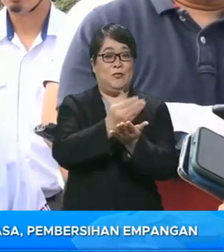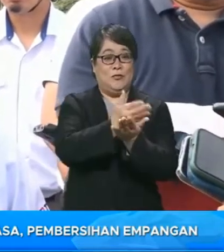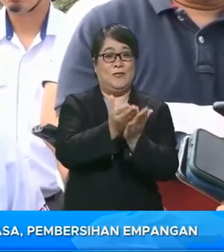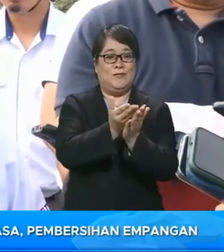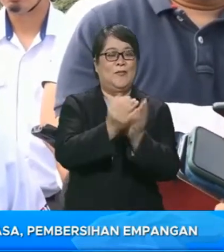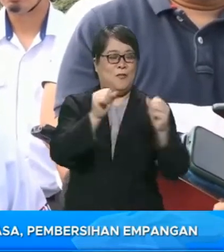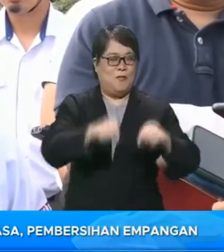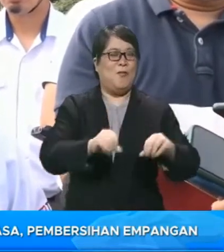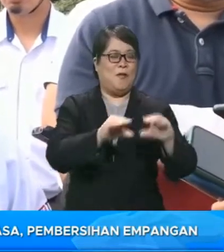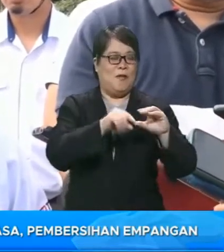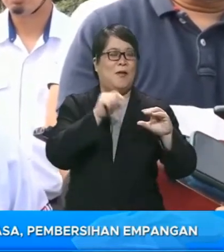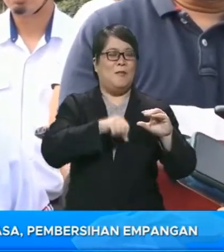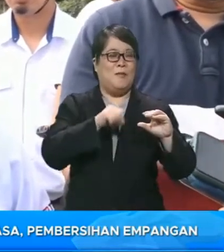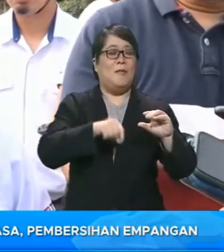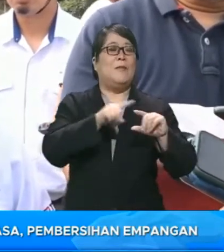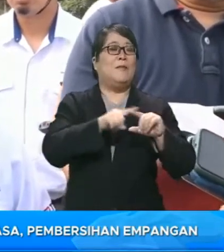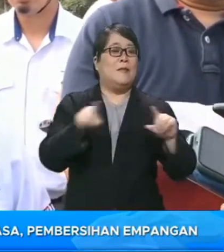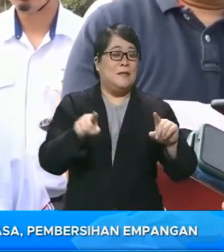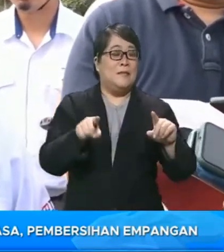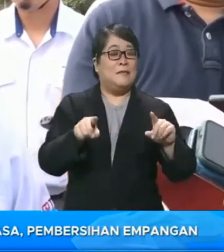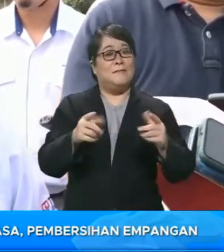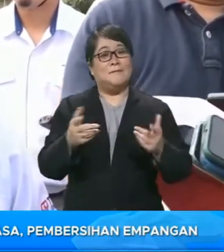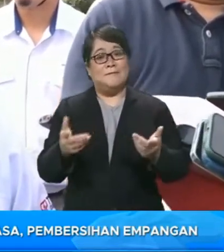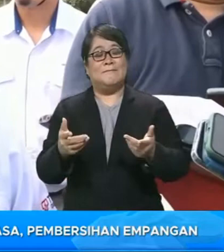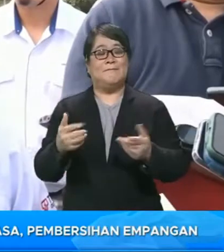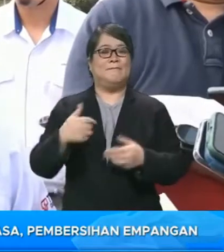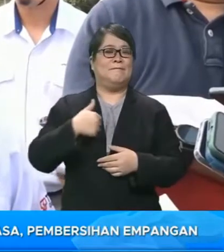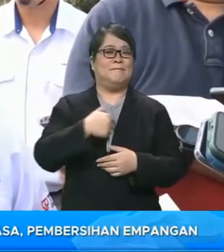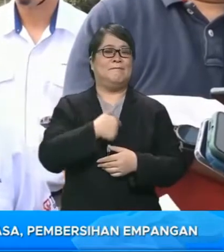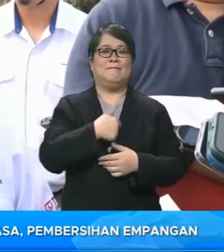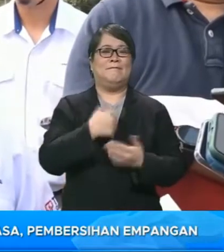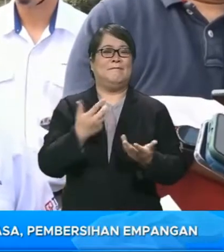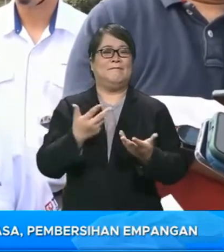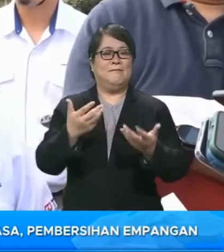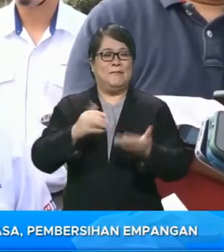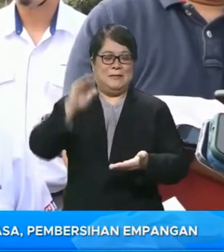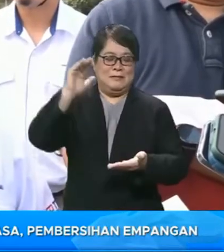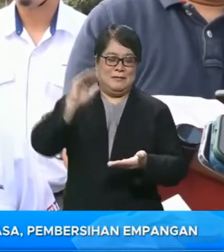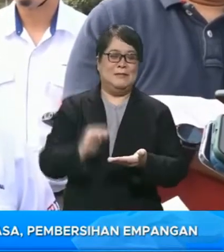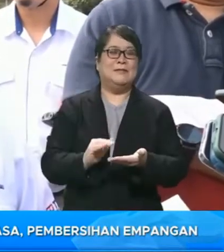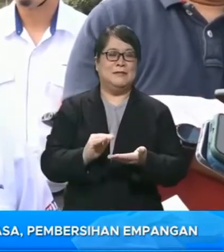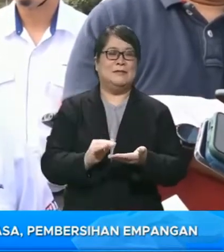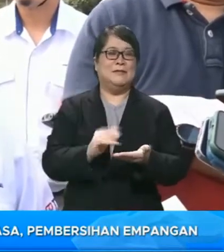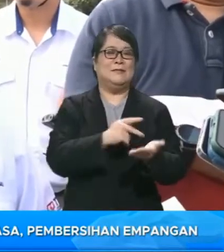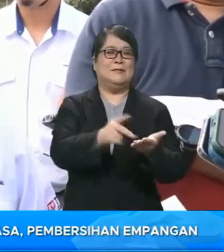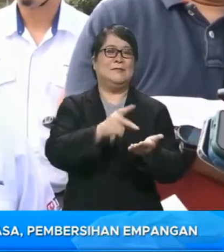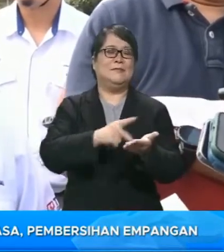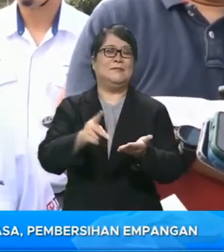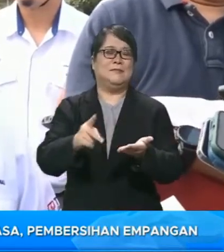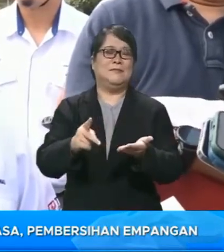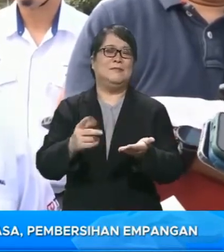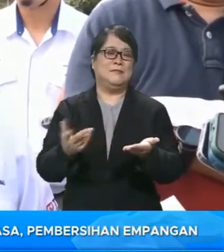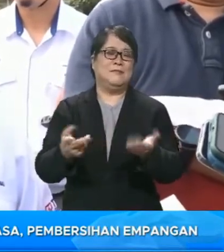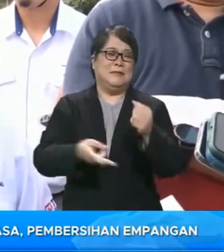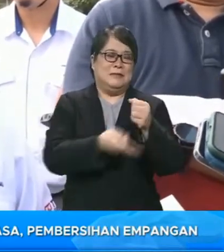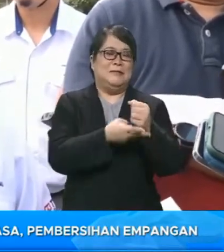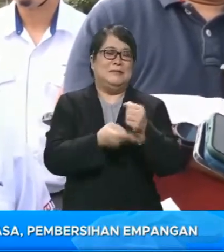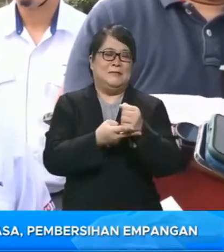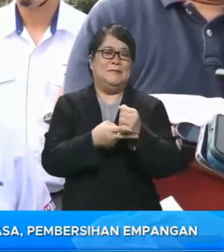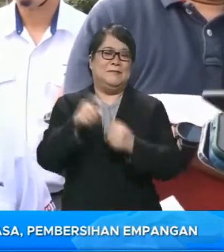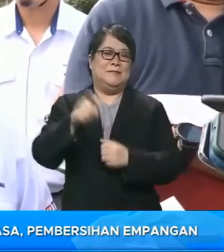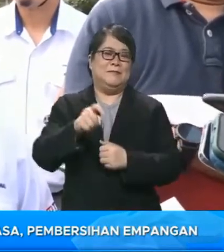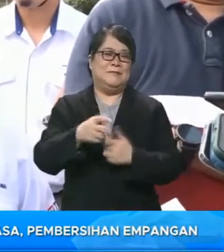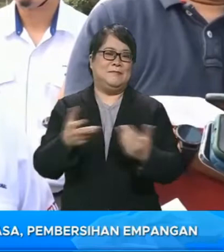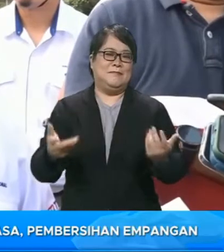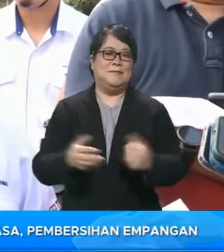sedemikian, tetapi seboleh-bolehnya kita ingin menurunkan belanjawan itu sebab saya rasa